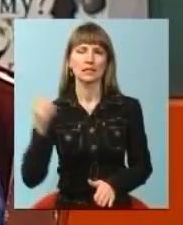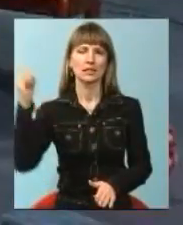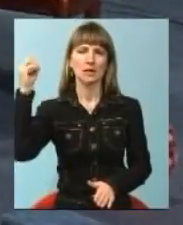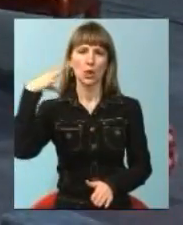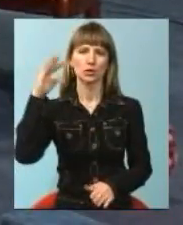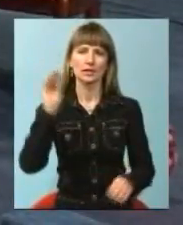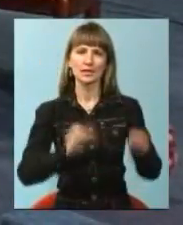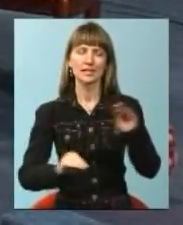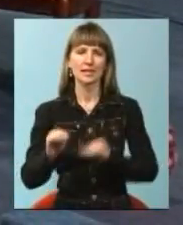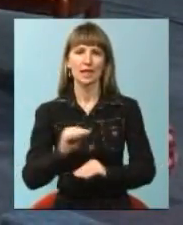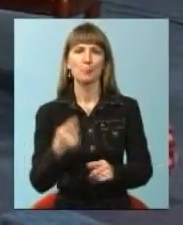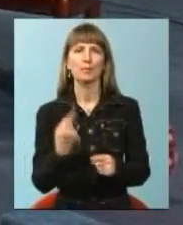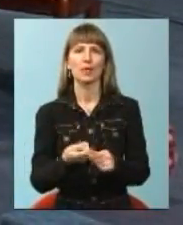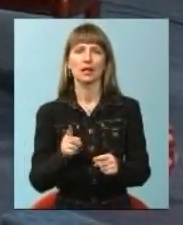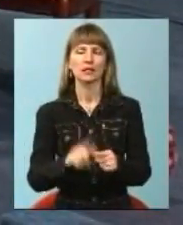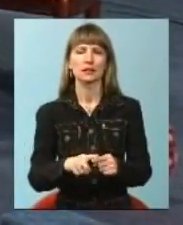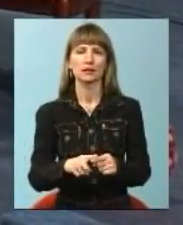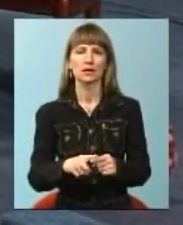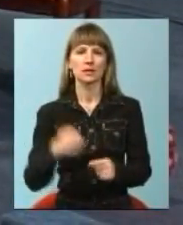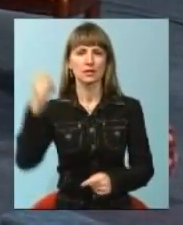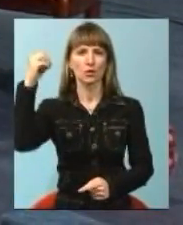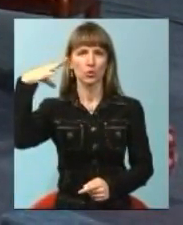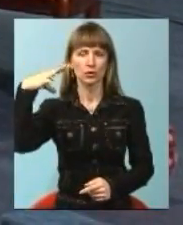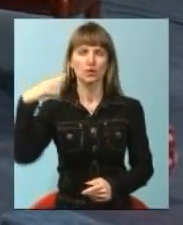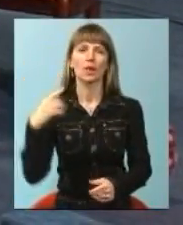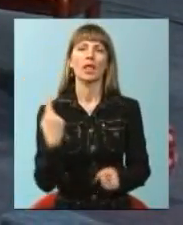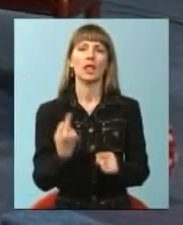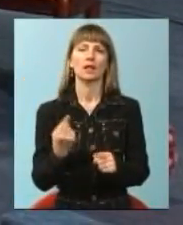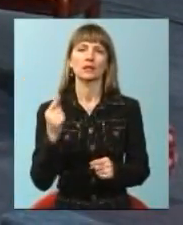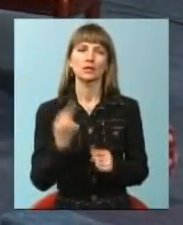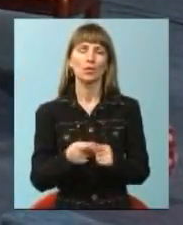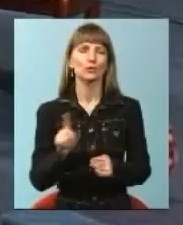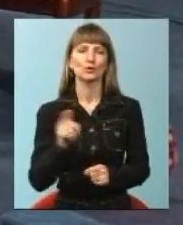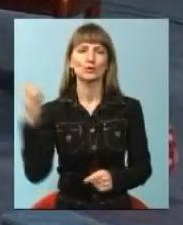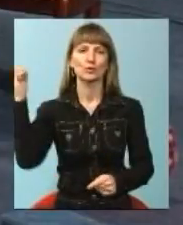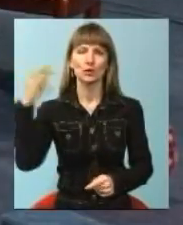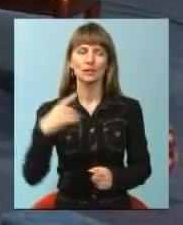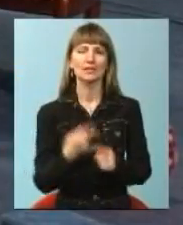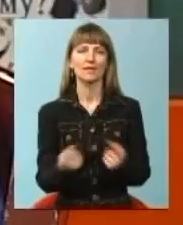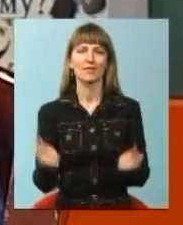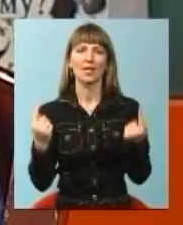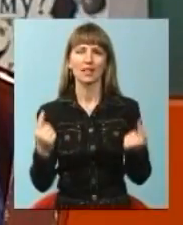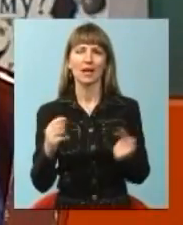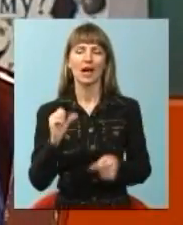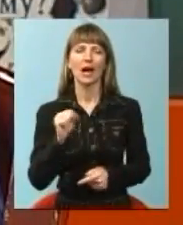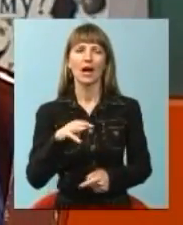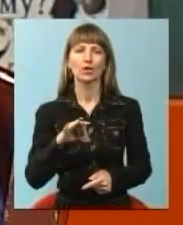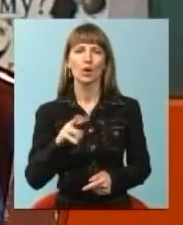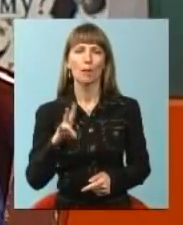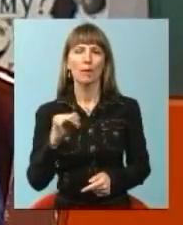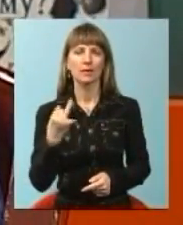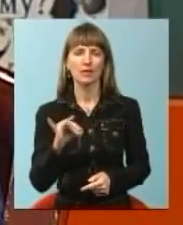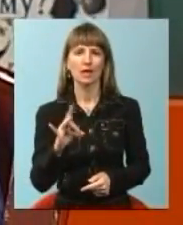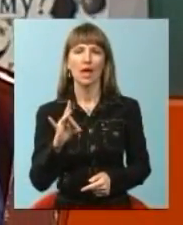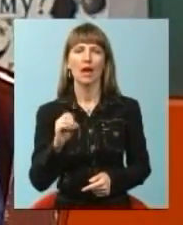сонячної системи – це Сонце. Тому що Сонце – це великий атомний реактор, який